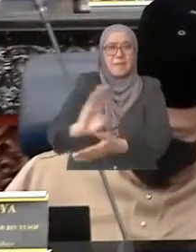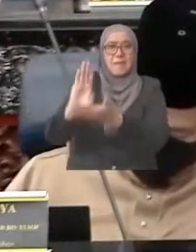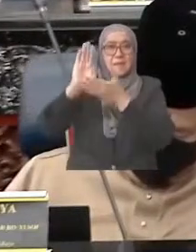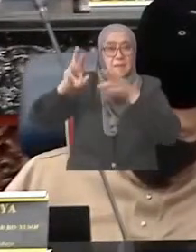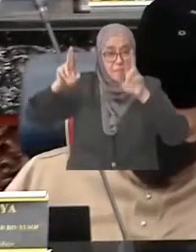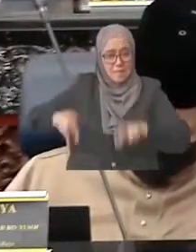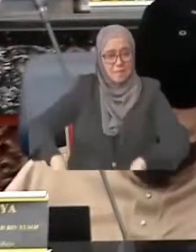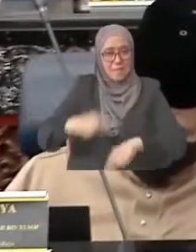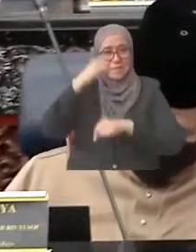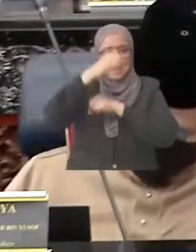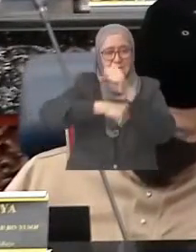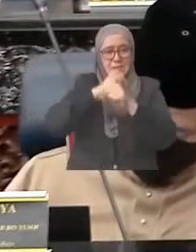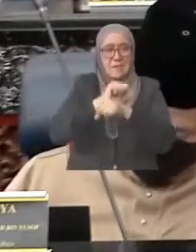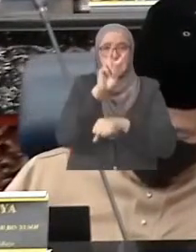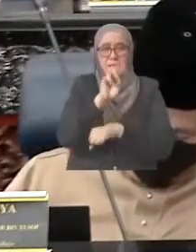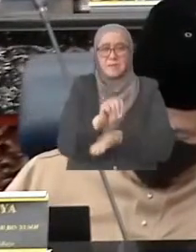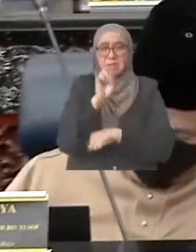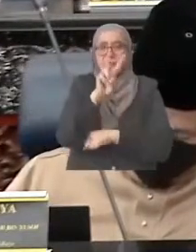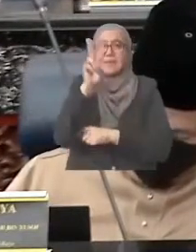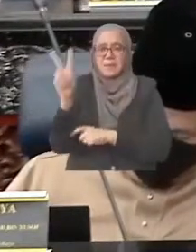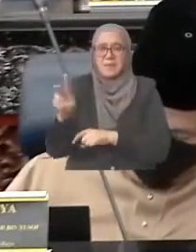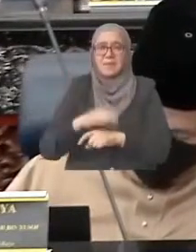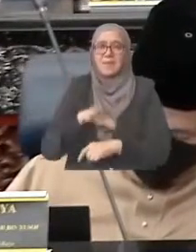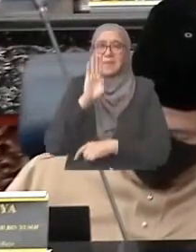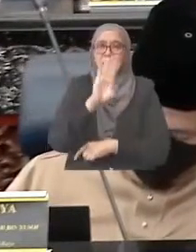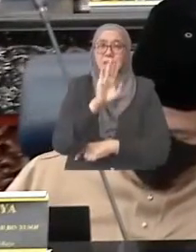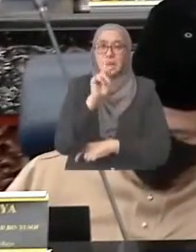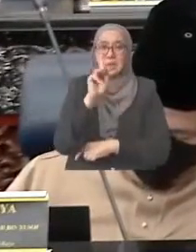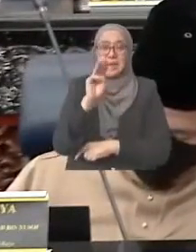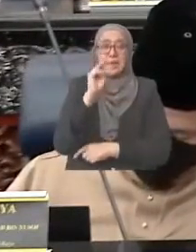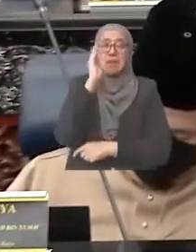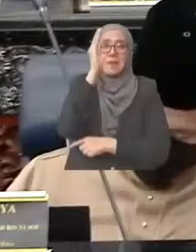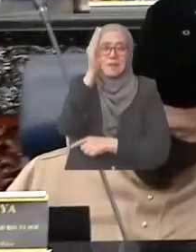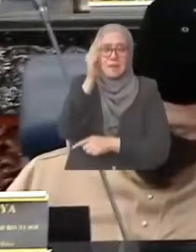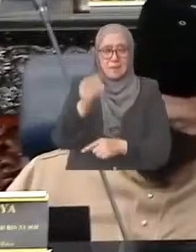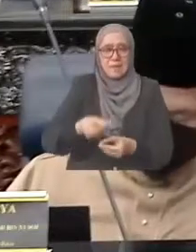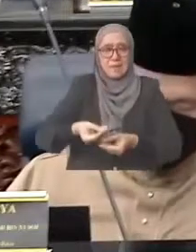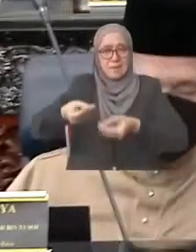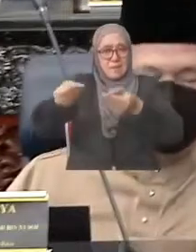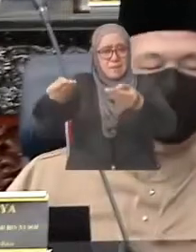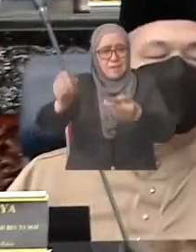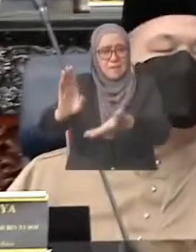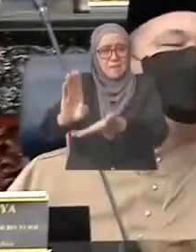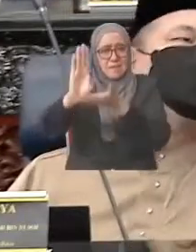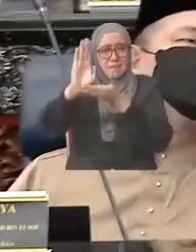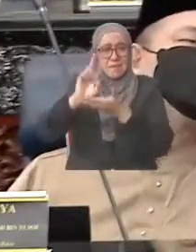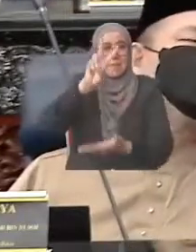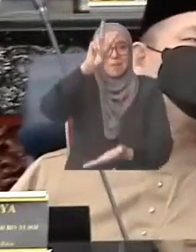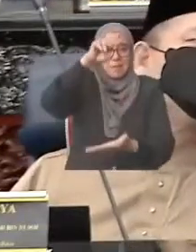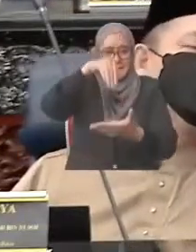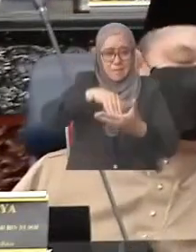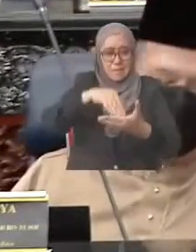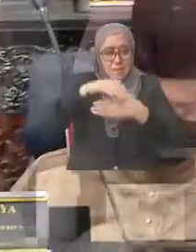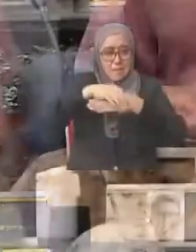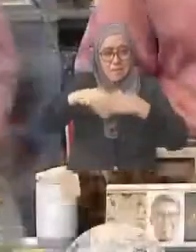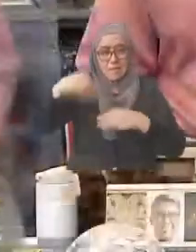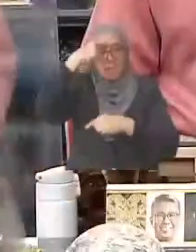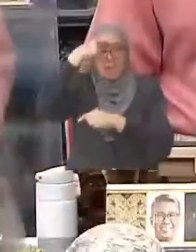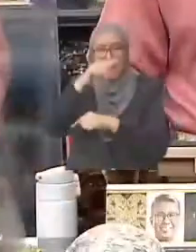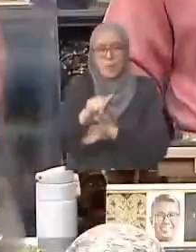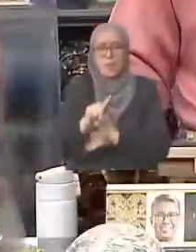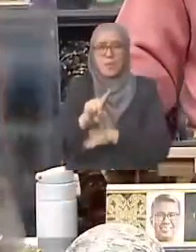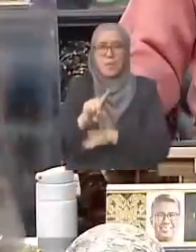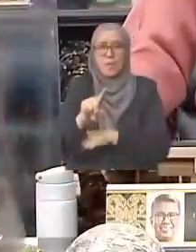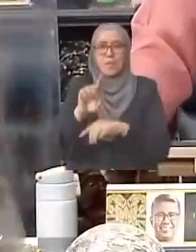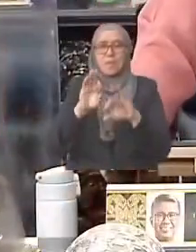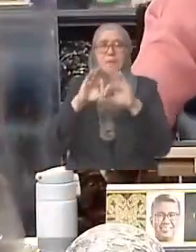Tahun 2022 bikin m akan menyalurkan bantuan yaitu sebanyak 2000 Ringgit kepada isi rumah